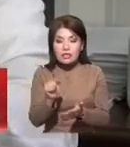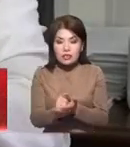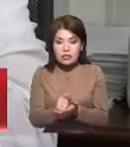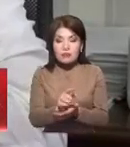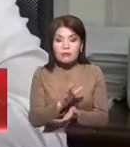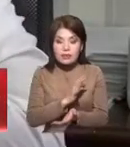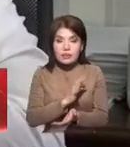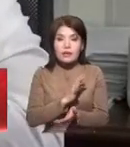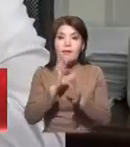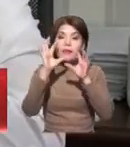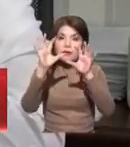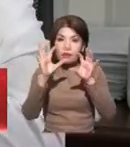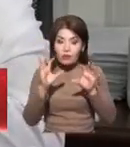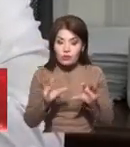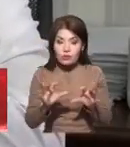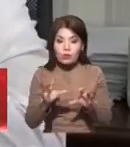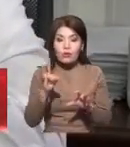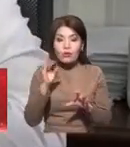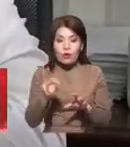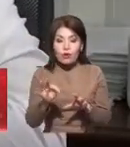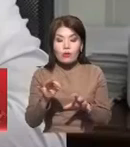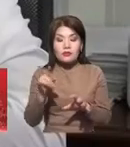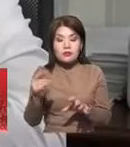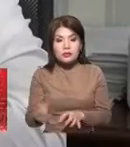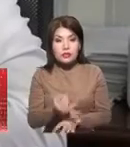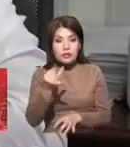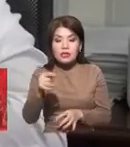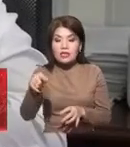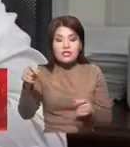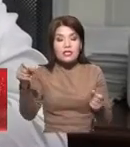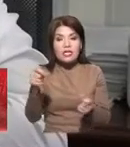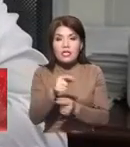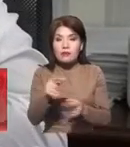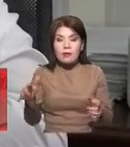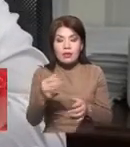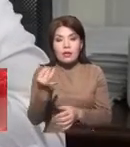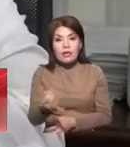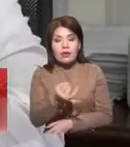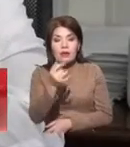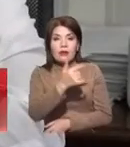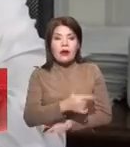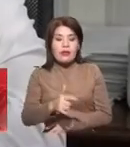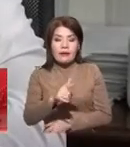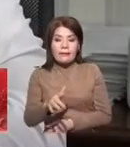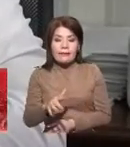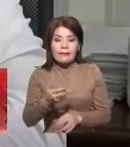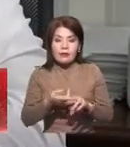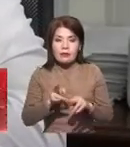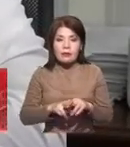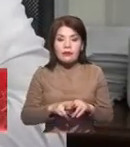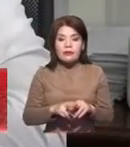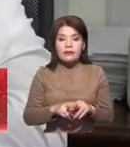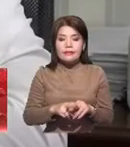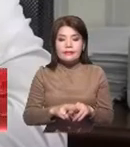которые должны бы быть по закону, но, что удивительно, они не соответствуют в принципе интересам граждан. Поэтому